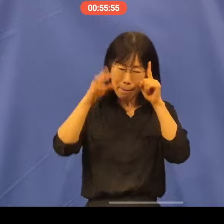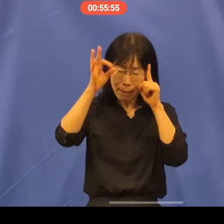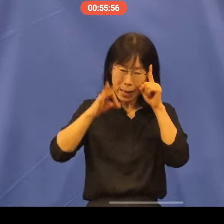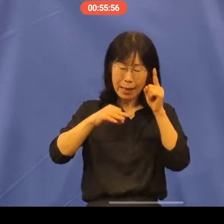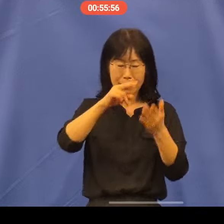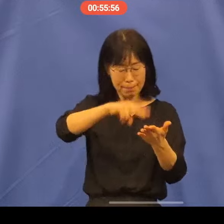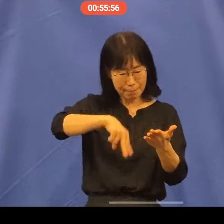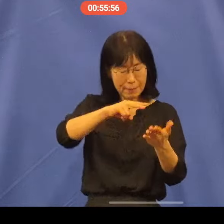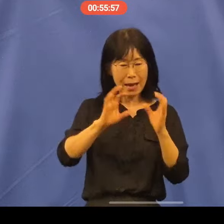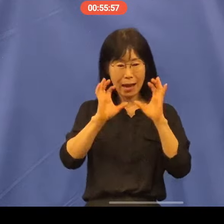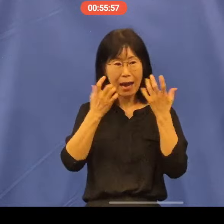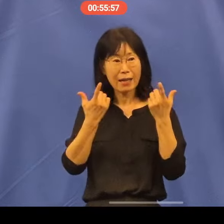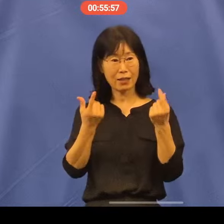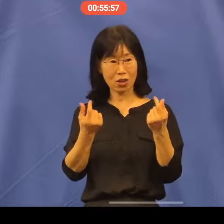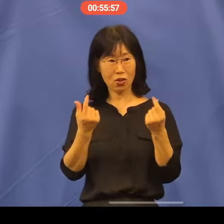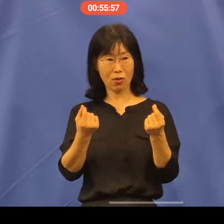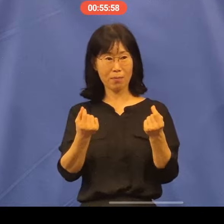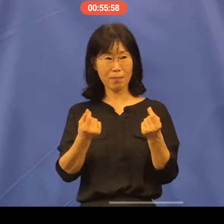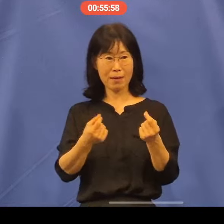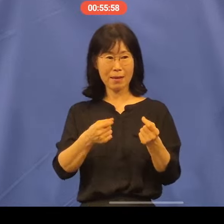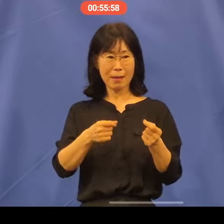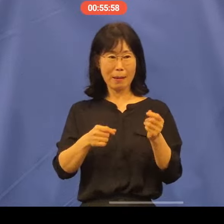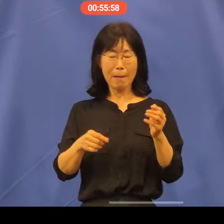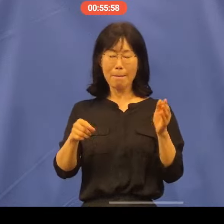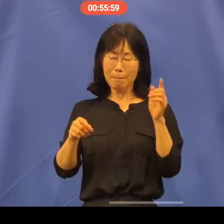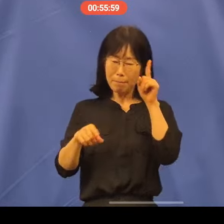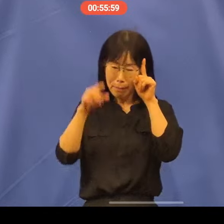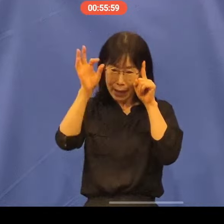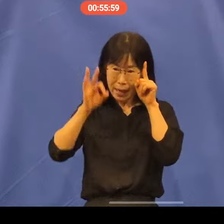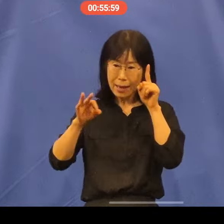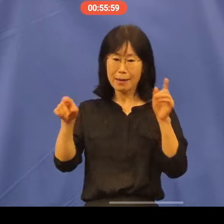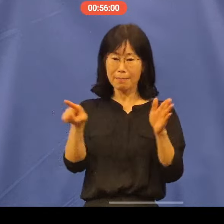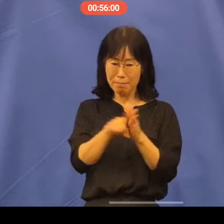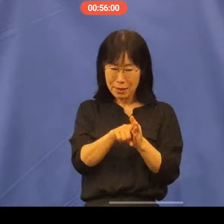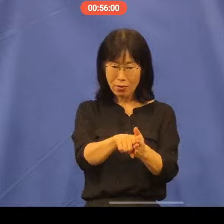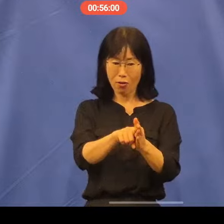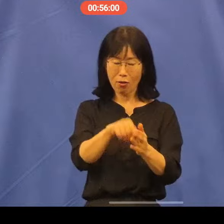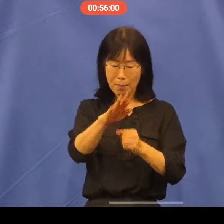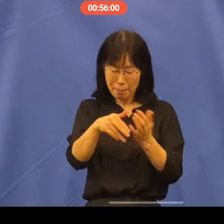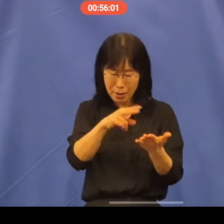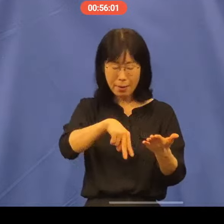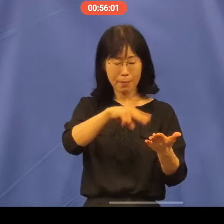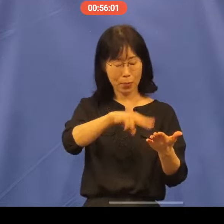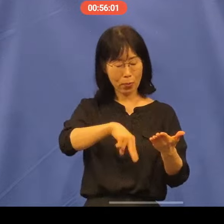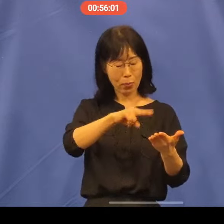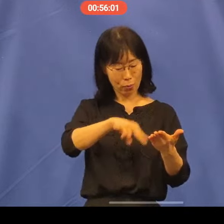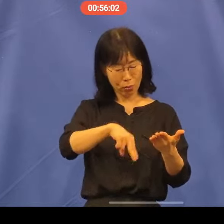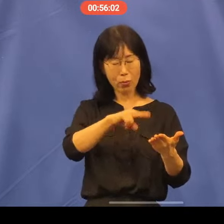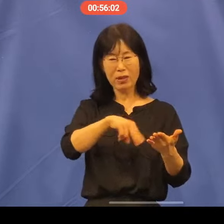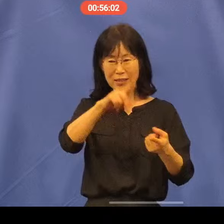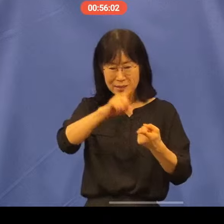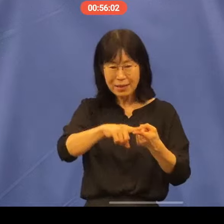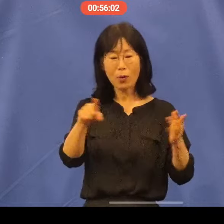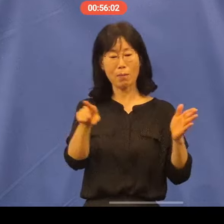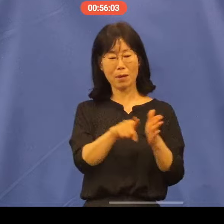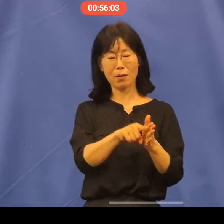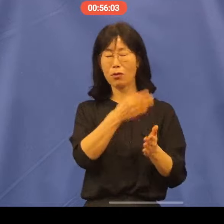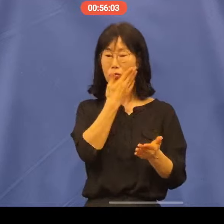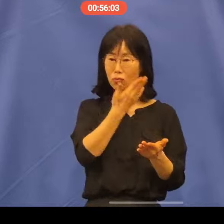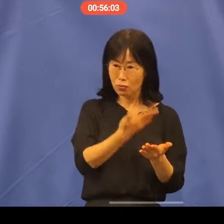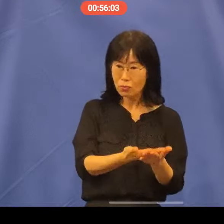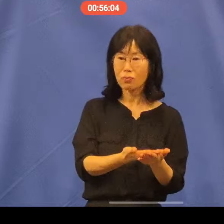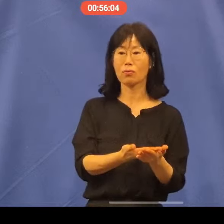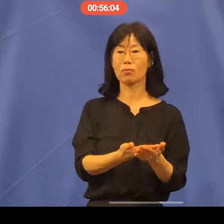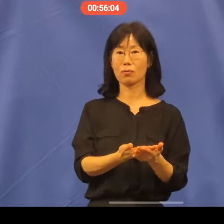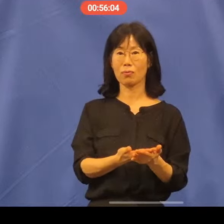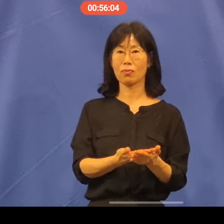아이처럼 여러분, 아이처럼 심플하게 받아들이세요. 믿음을 여러분들이 계속